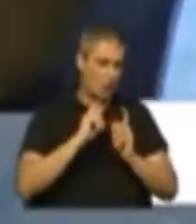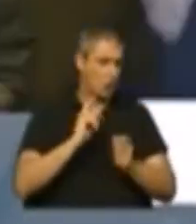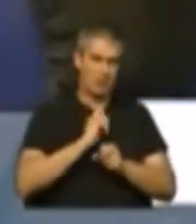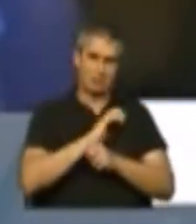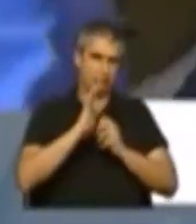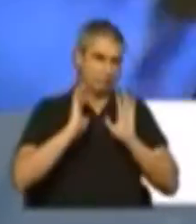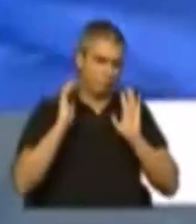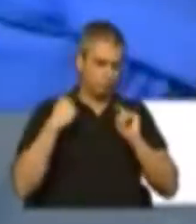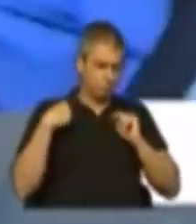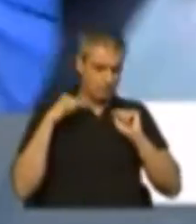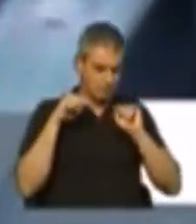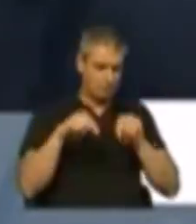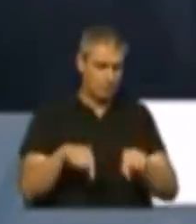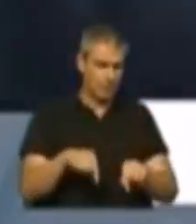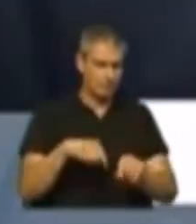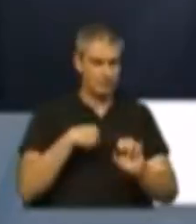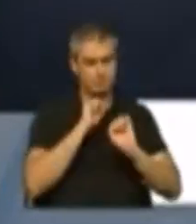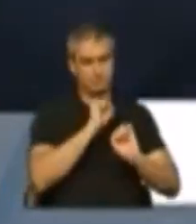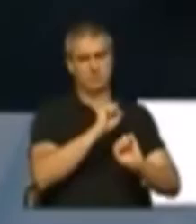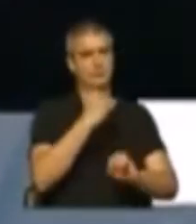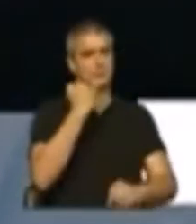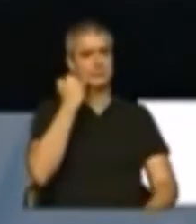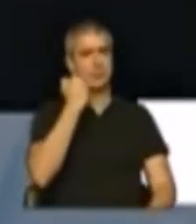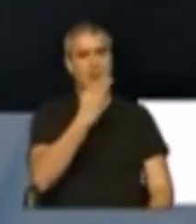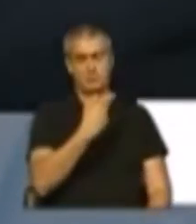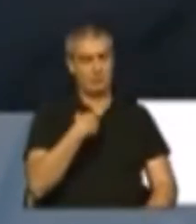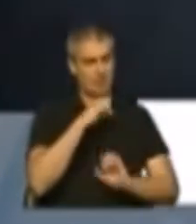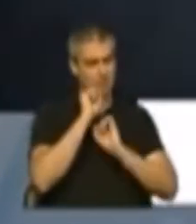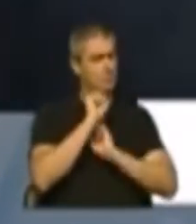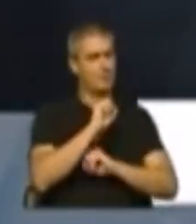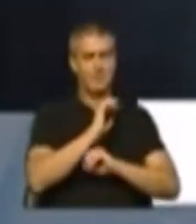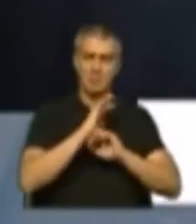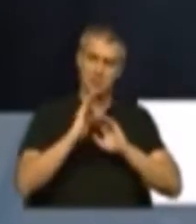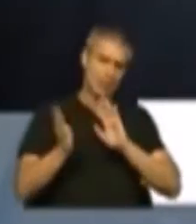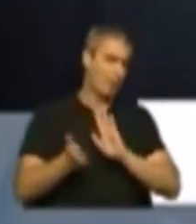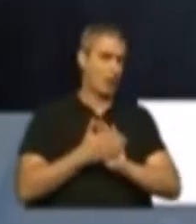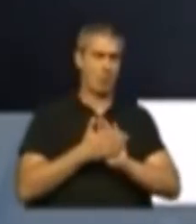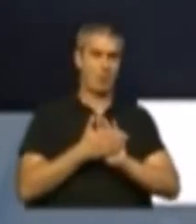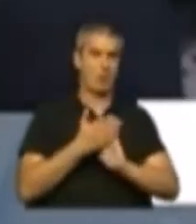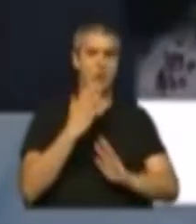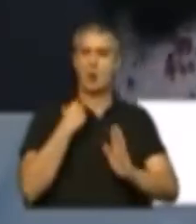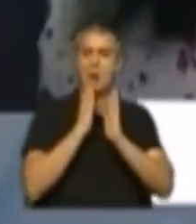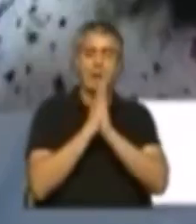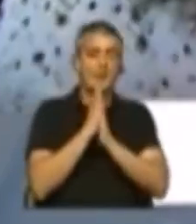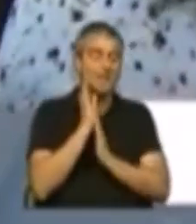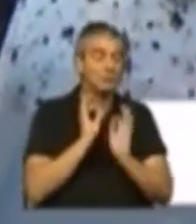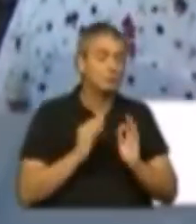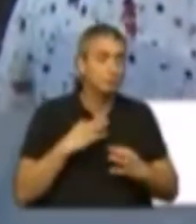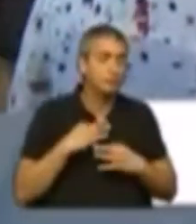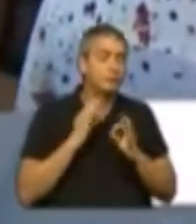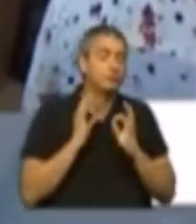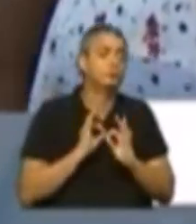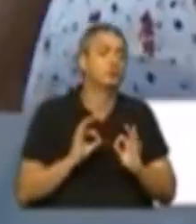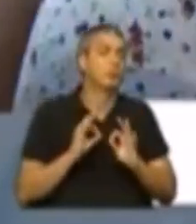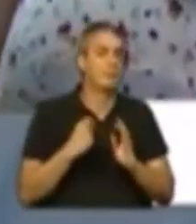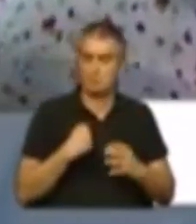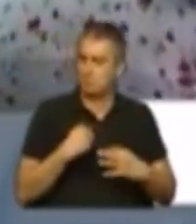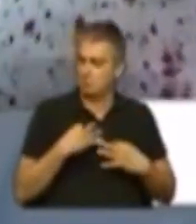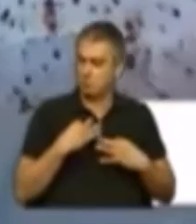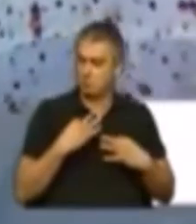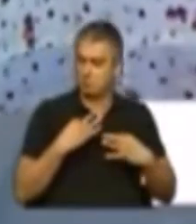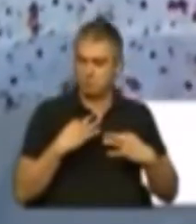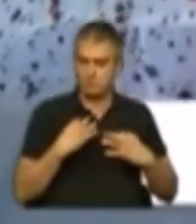המועדון, התייצבתי לימינו של הרצוג, תמכתי בו בכל דבר ועניין, לא ביקשתי לעצמי דבר, לא היה אכפת